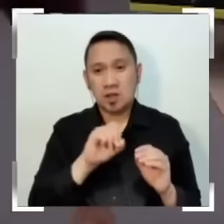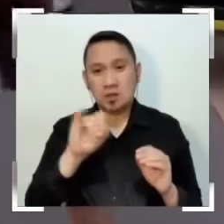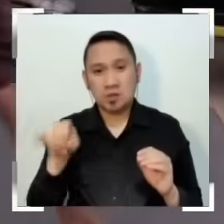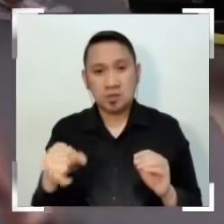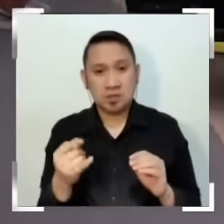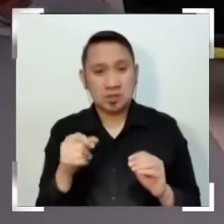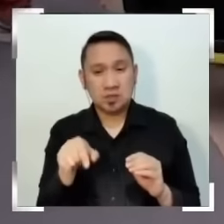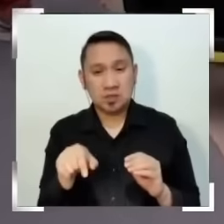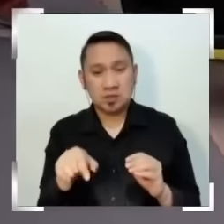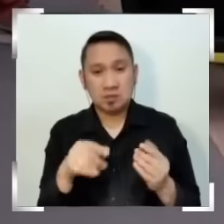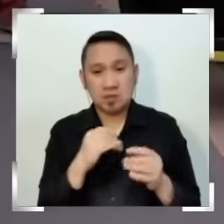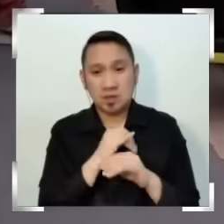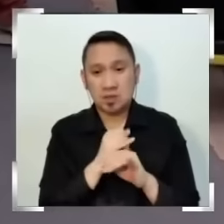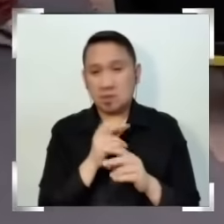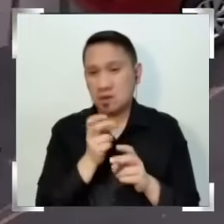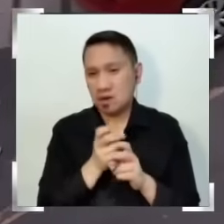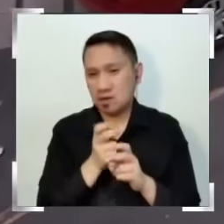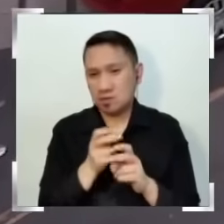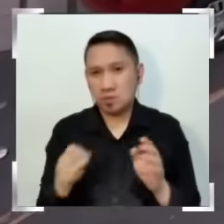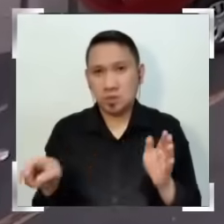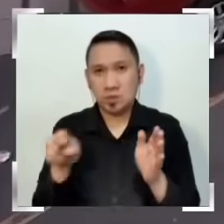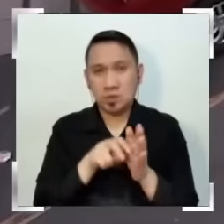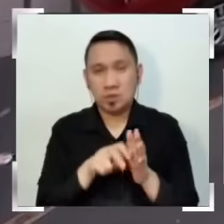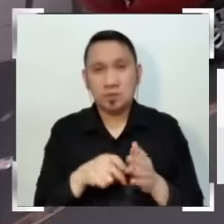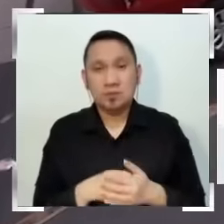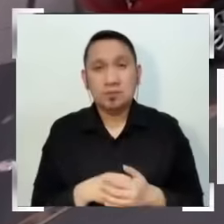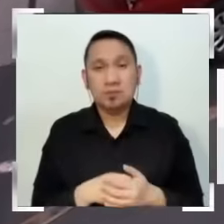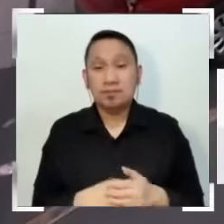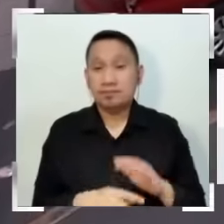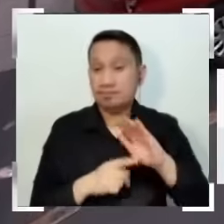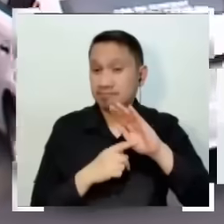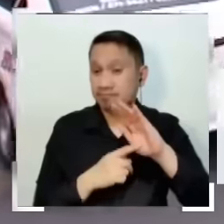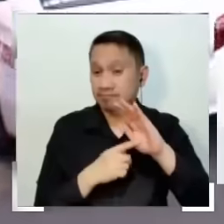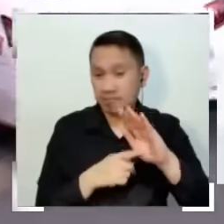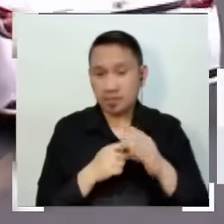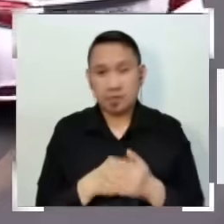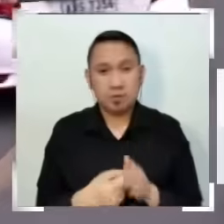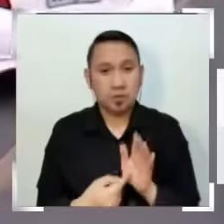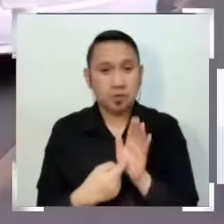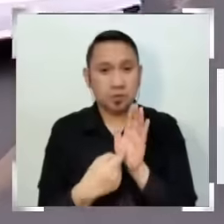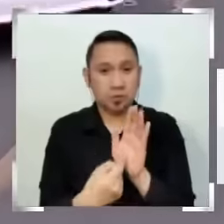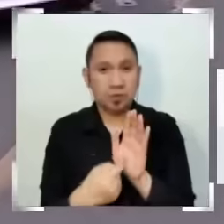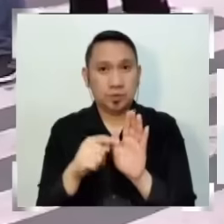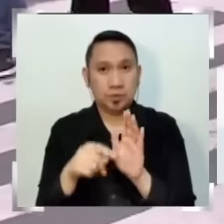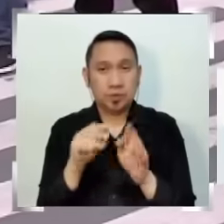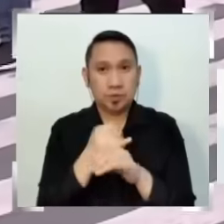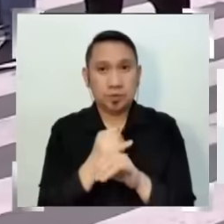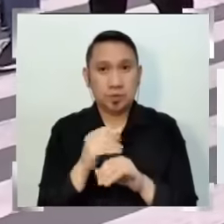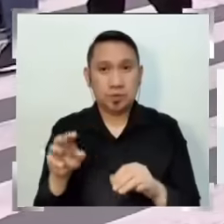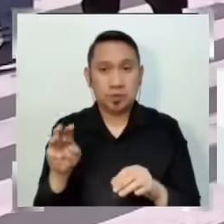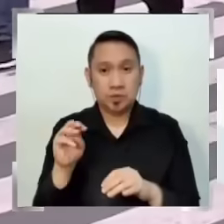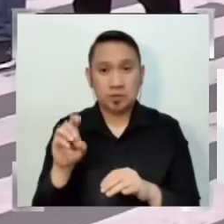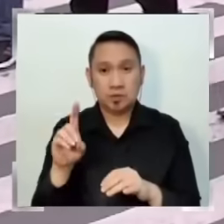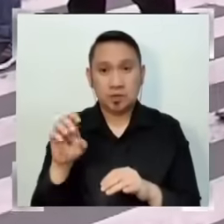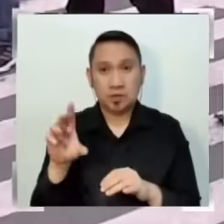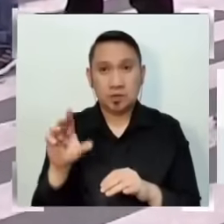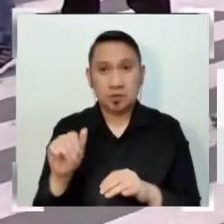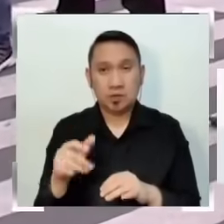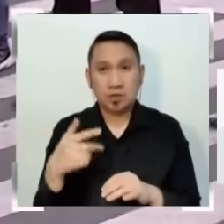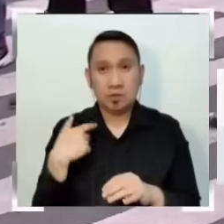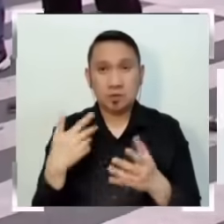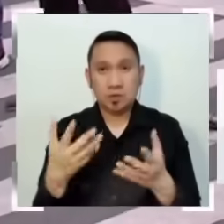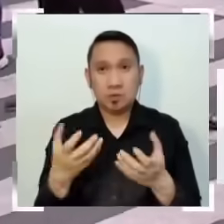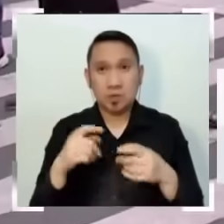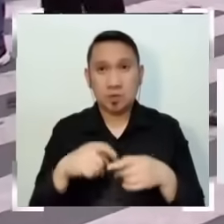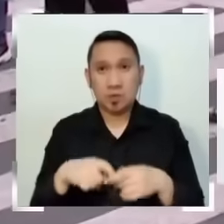sumakay. Ang mga nagprotesta, ibinalandra ang kanilang mga jeep sa bahagi ng Mendiola. Ang gusto ng manibela, suspindihin muna